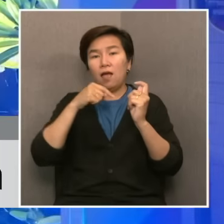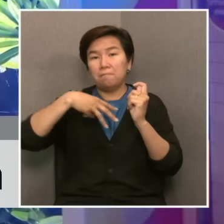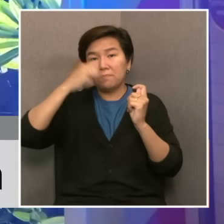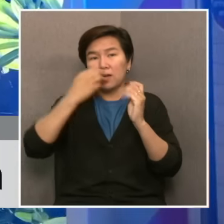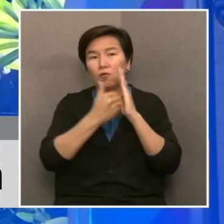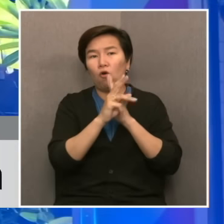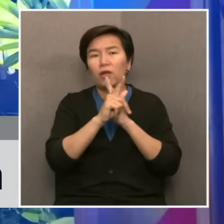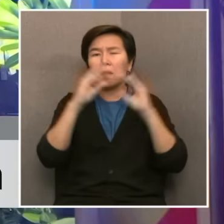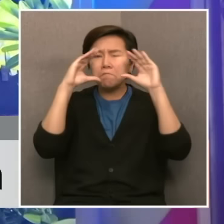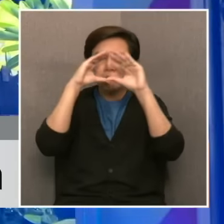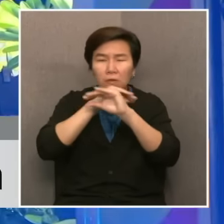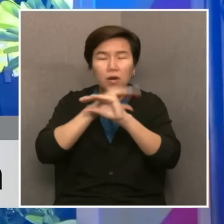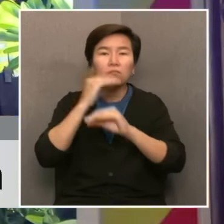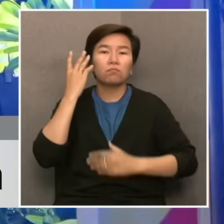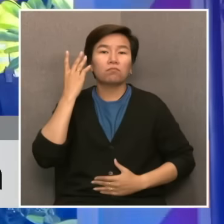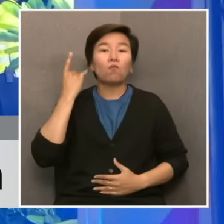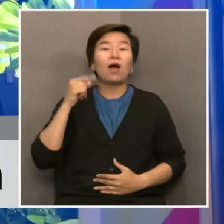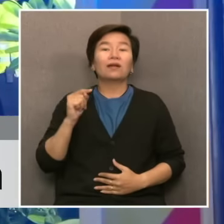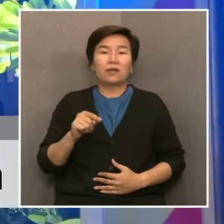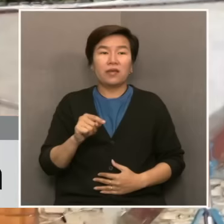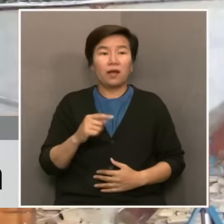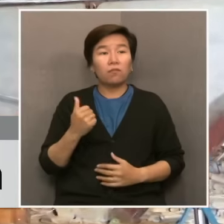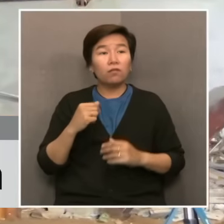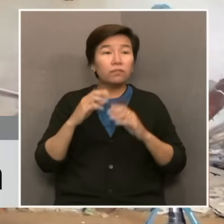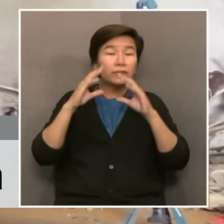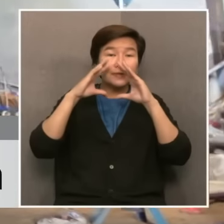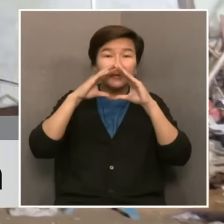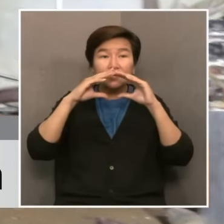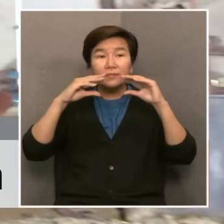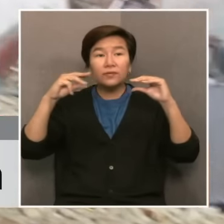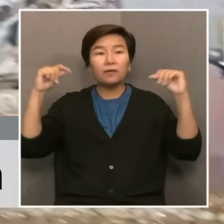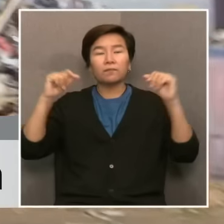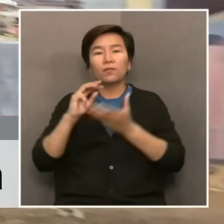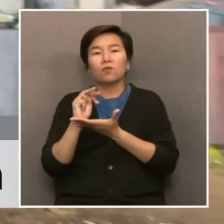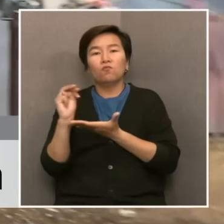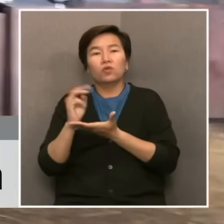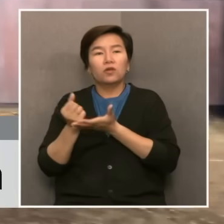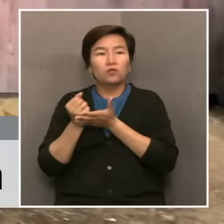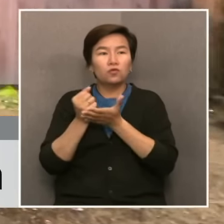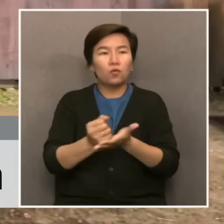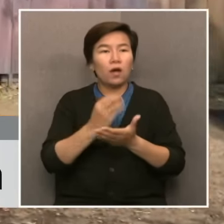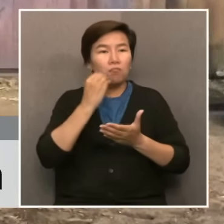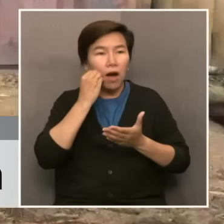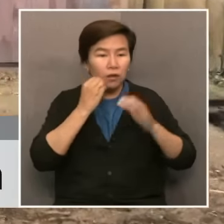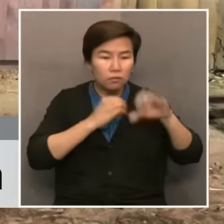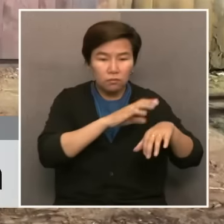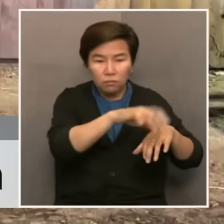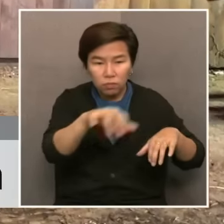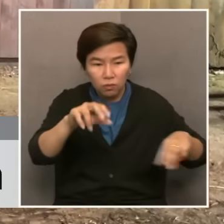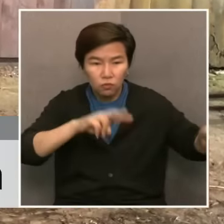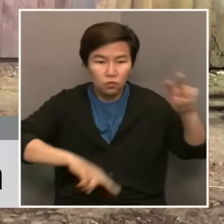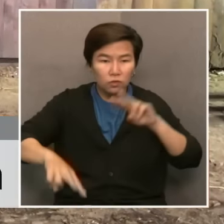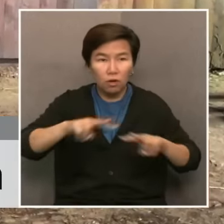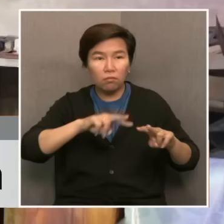นี้นะคะหลังจากที่สถานการณ์คลี่คลายไปค่ะเจ้าหน้าที่กู้ภัยไปตรวจสอบบ้านเรือนของประชาชนพบว่